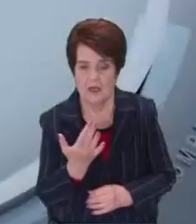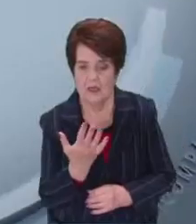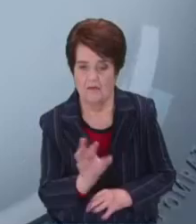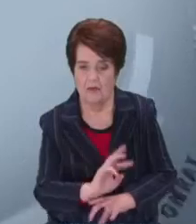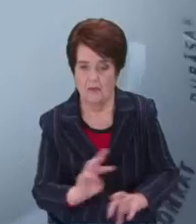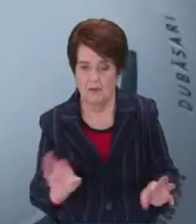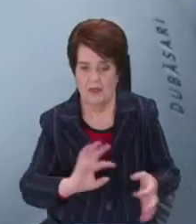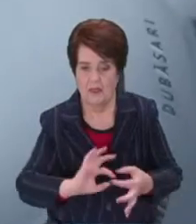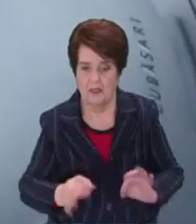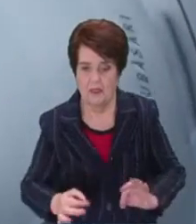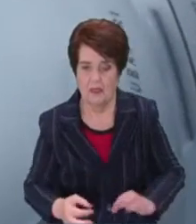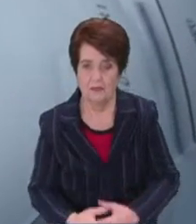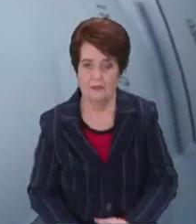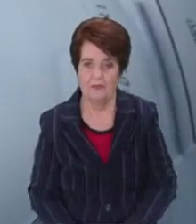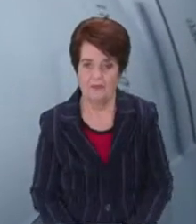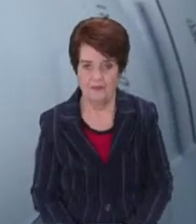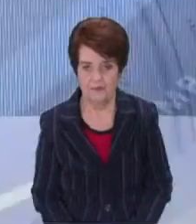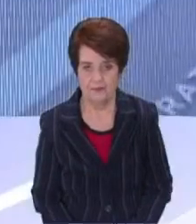momente.